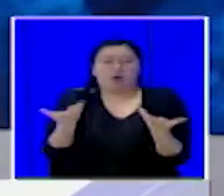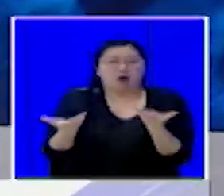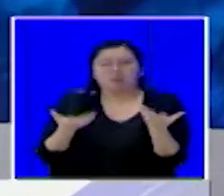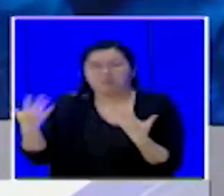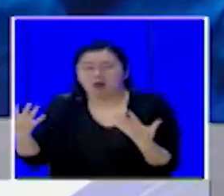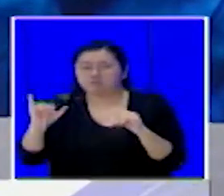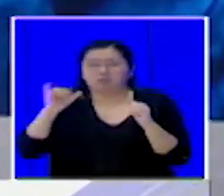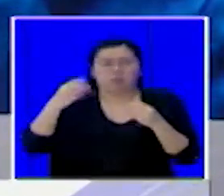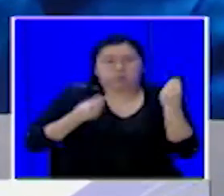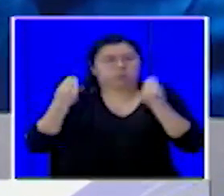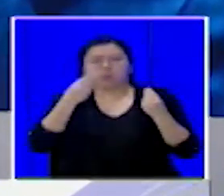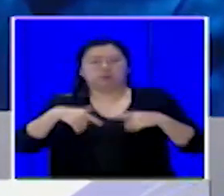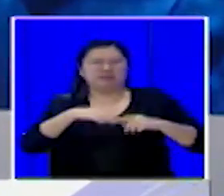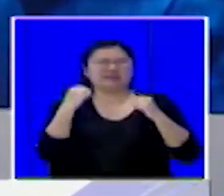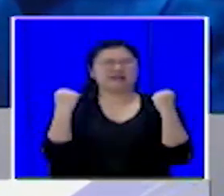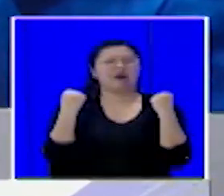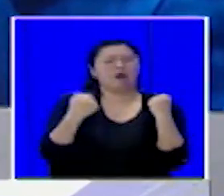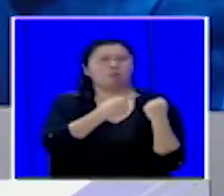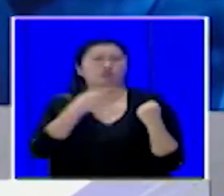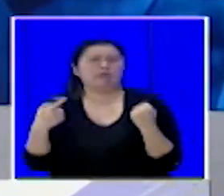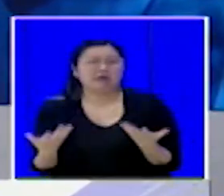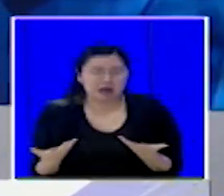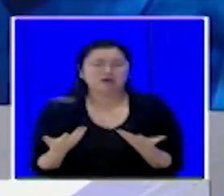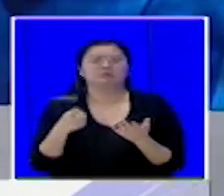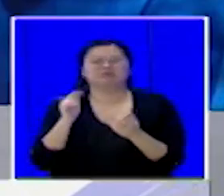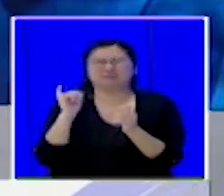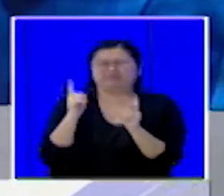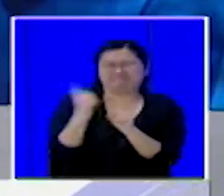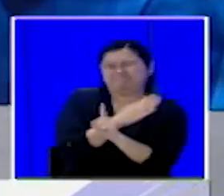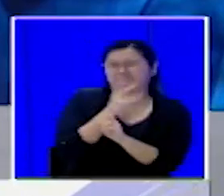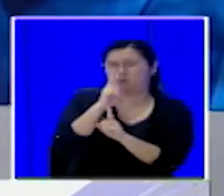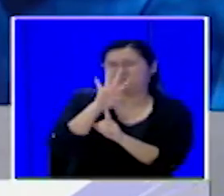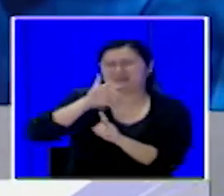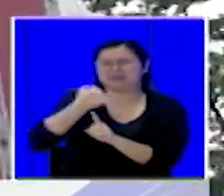berita terkait COVID-19 dalam 24 jam terakhir berikut ini.